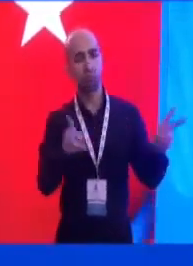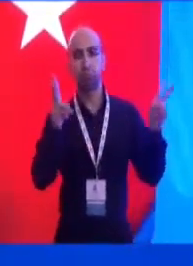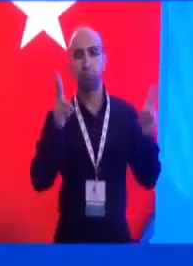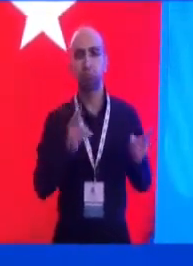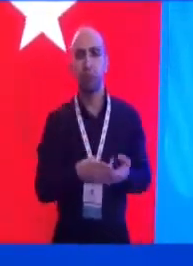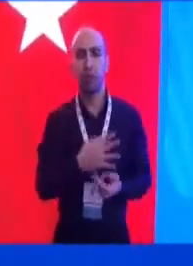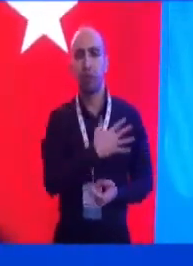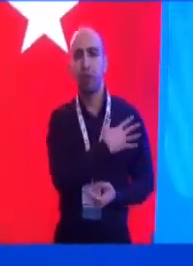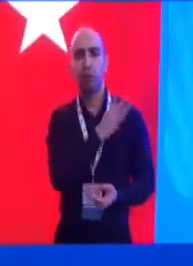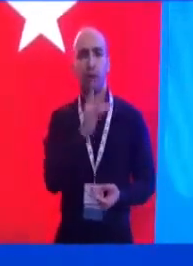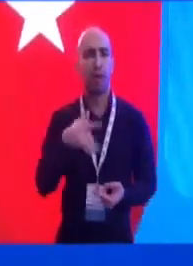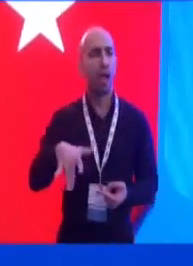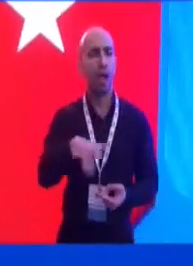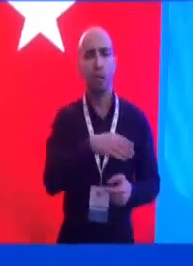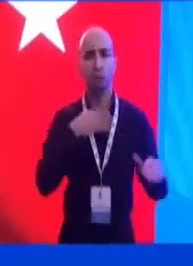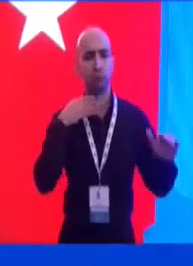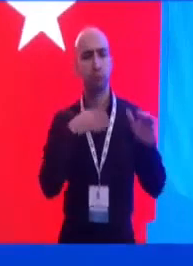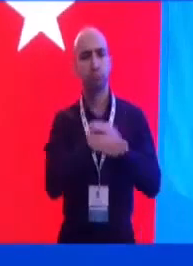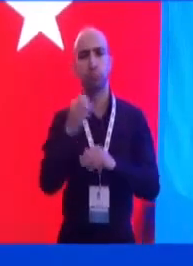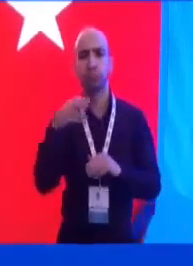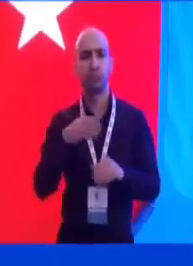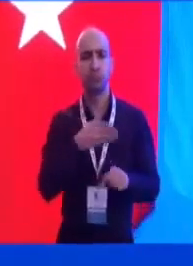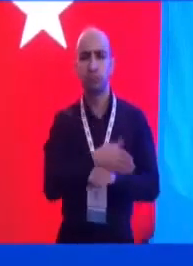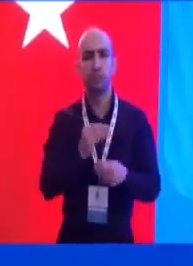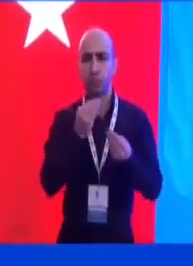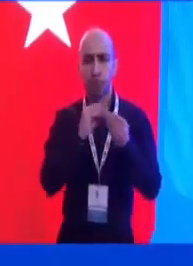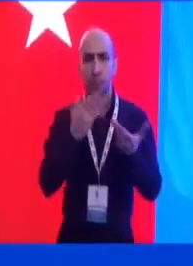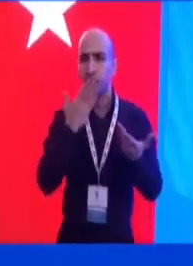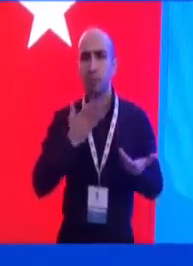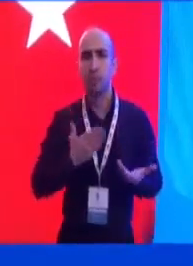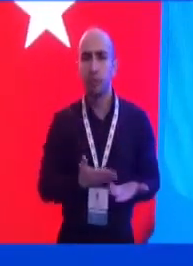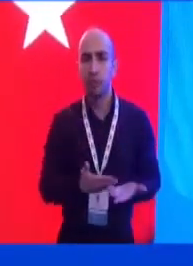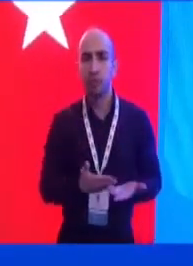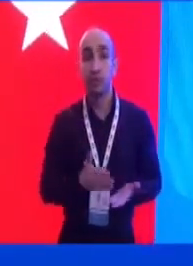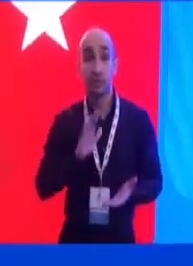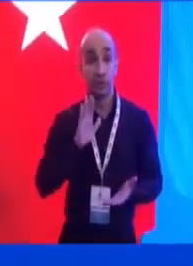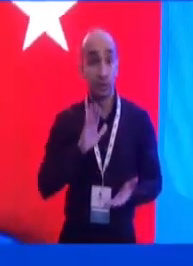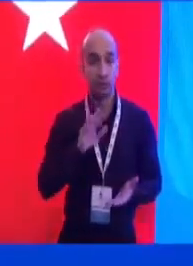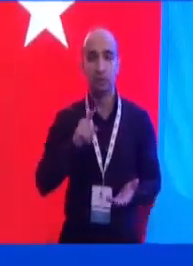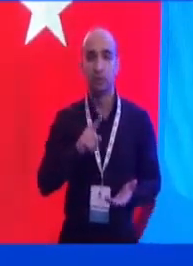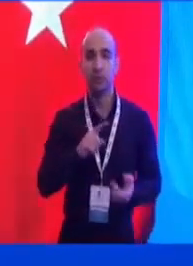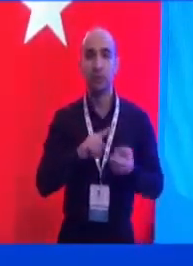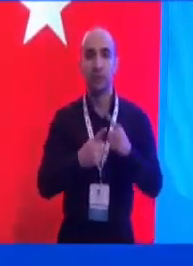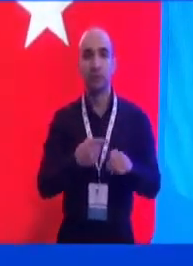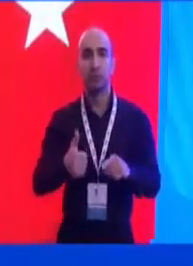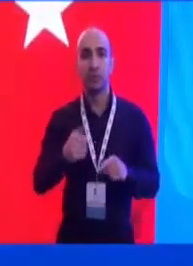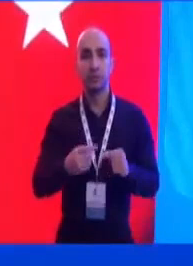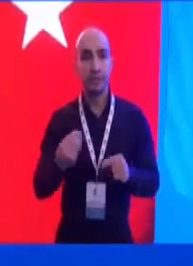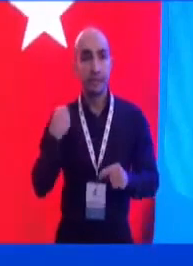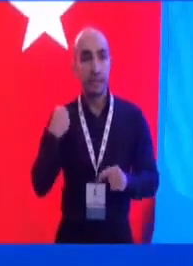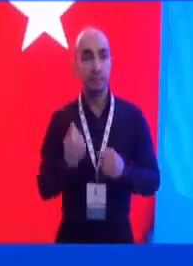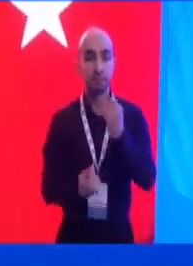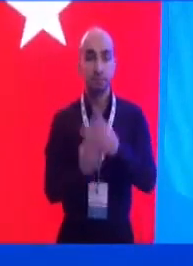o siyasi partilere de destek verebilirlerdi. Ama biz gerçekten burada yeni bir